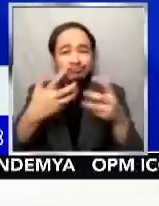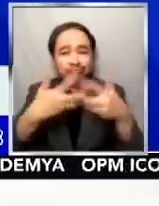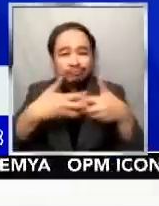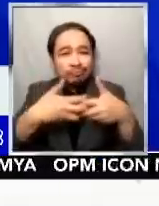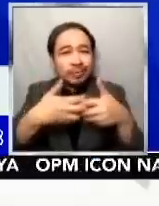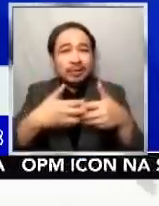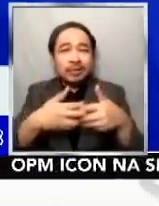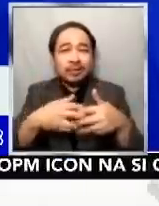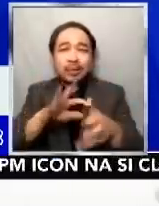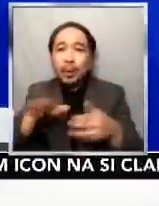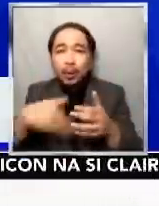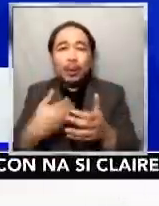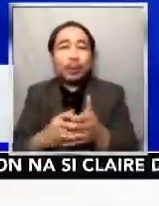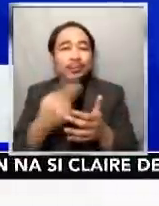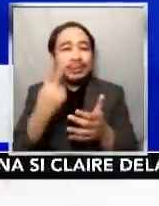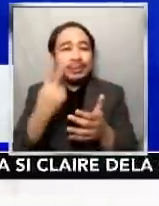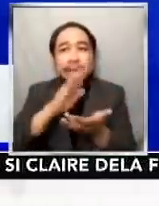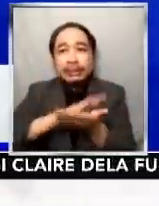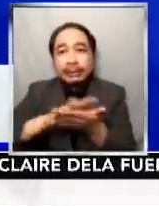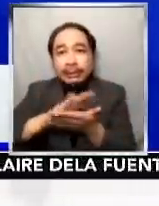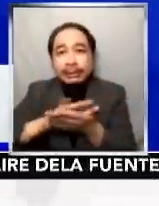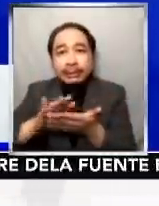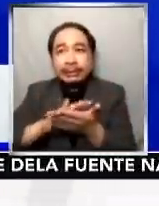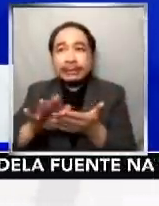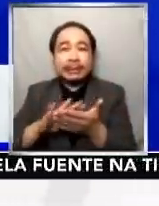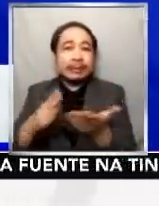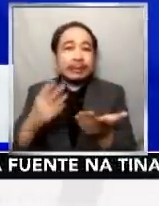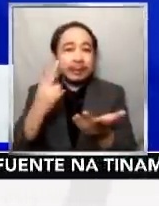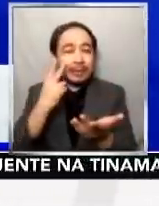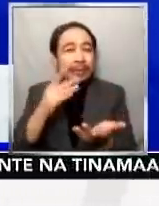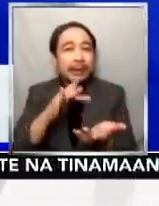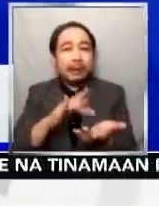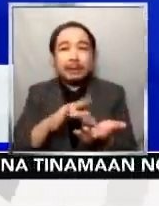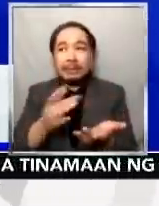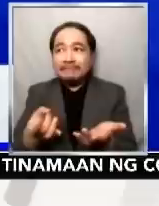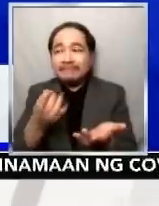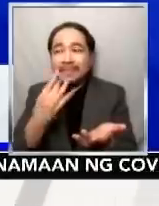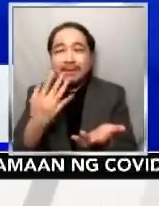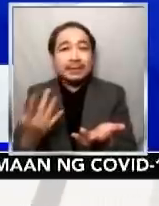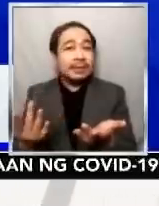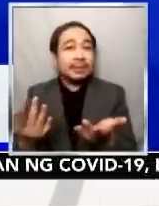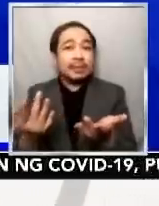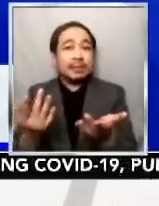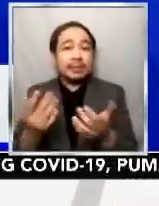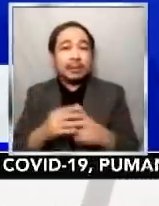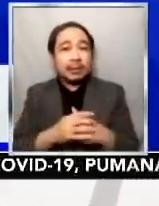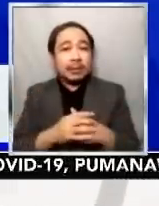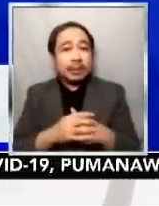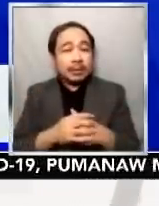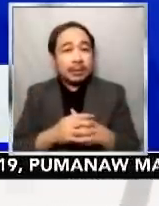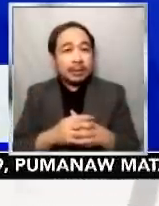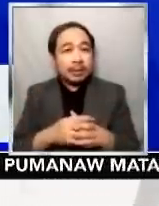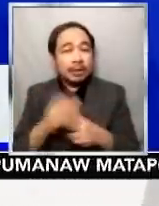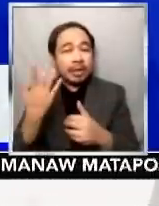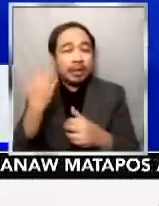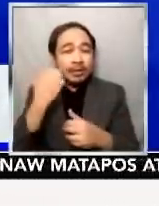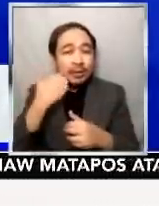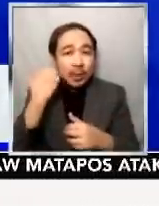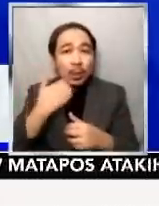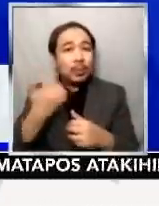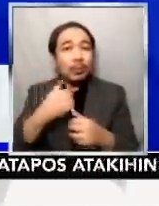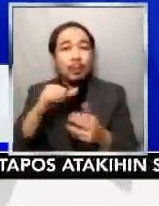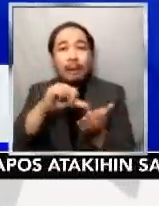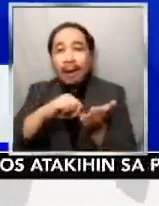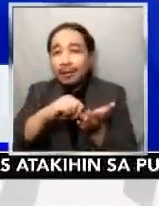no? Yung mga medicine natin, yung mga soap, mga alcohol, etc.